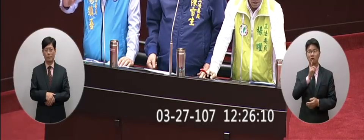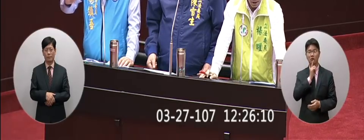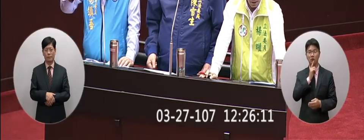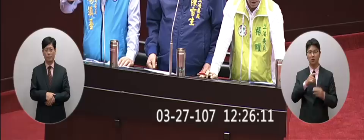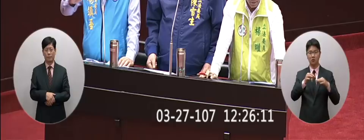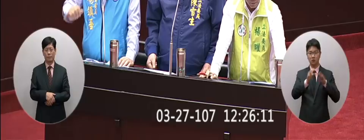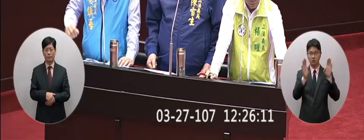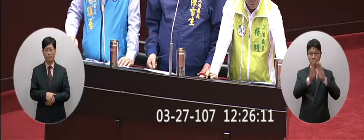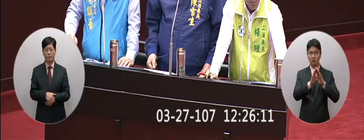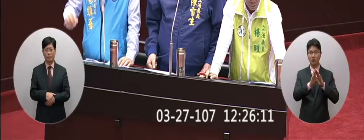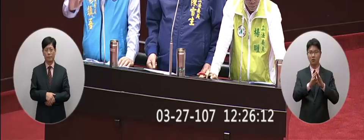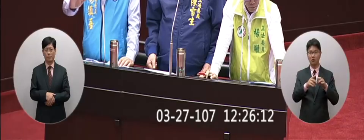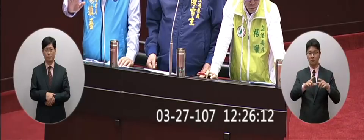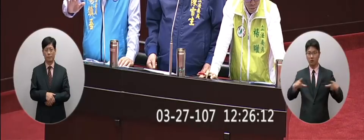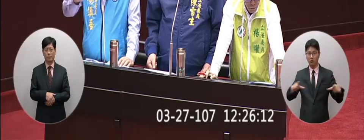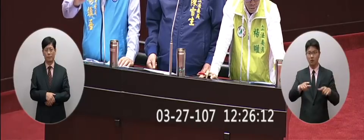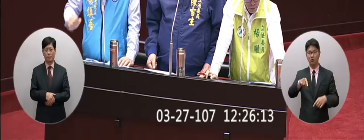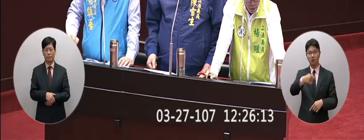面积大概是